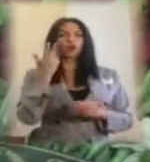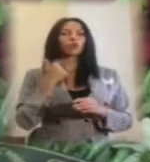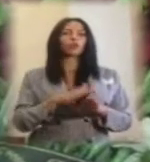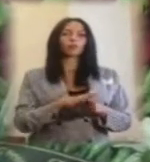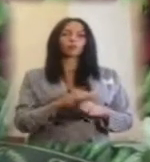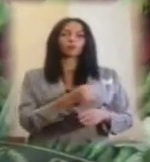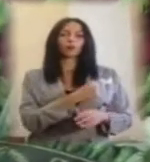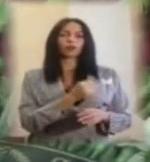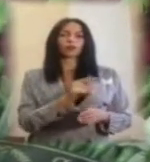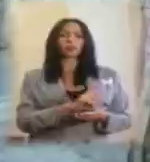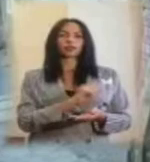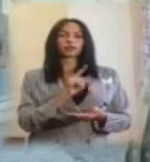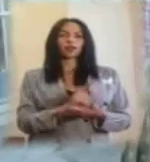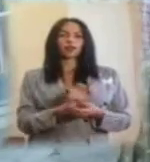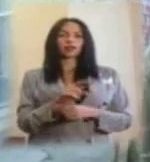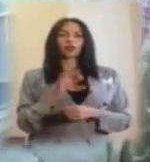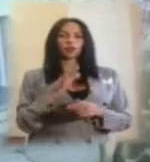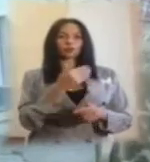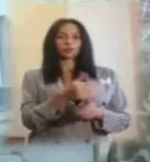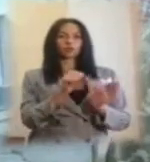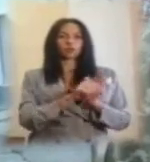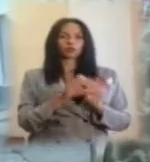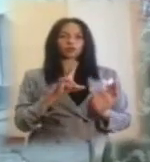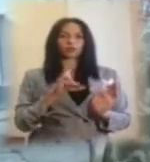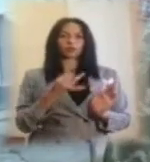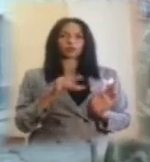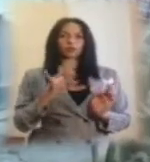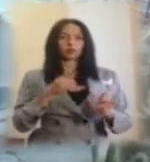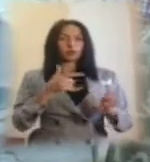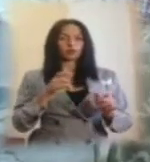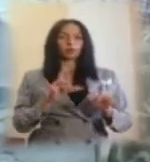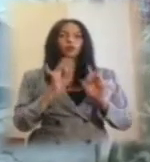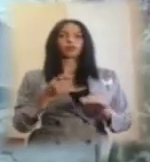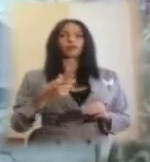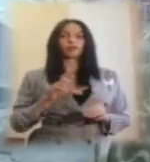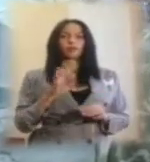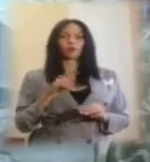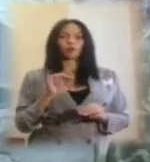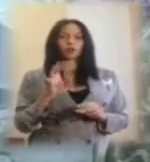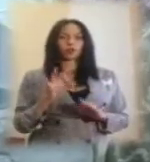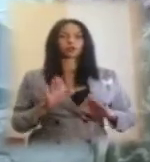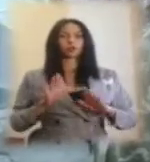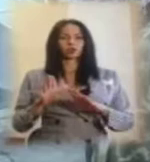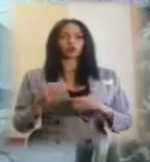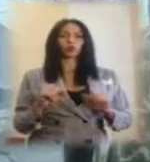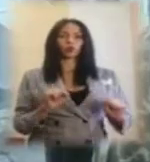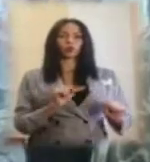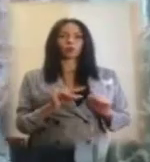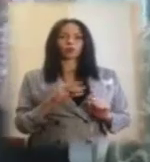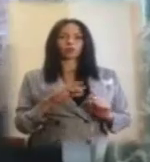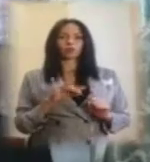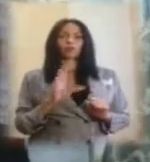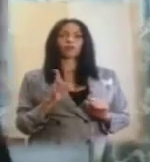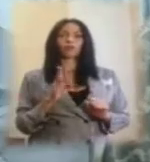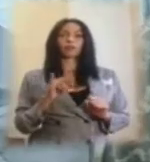від снайперської кулі, говорить Євген Бондаренко, заступник командира роти. З квітня місяця виконував бойові